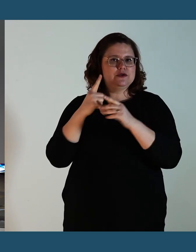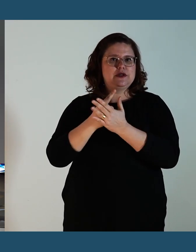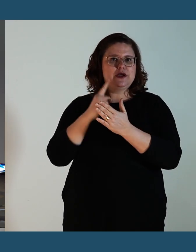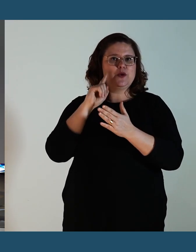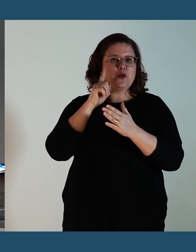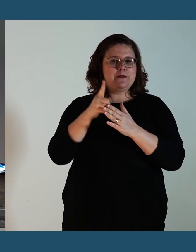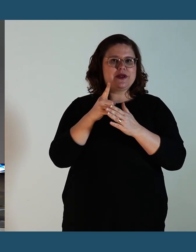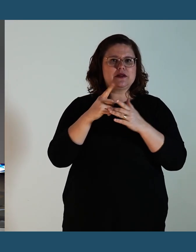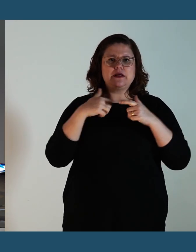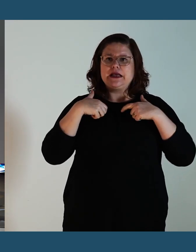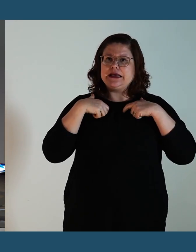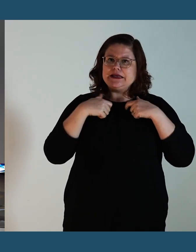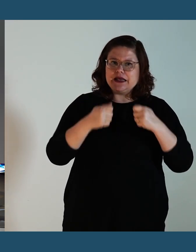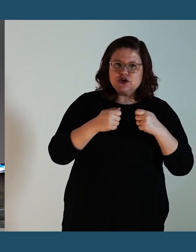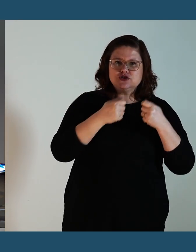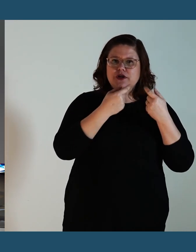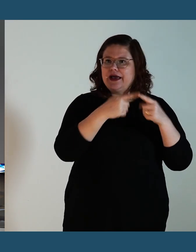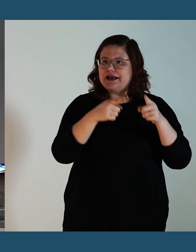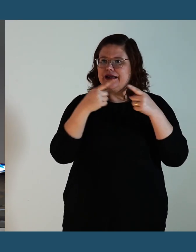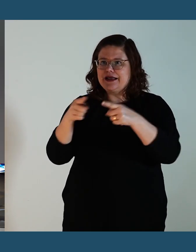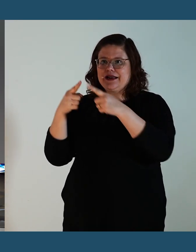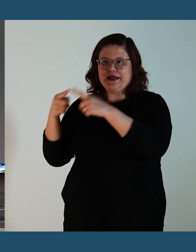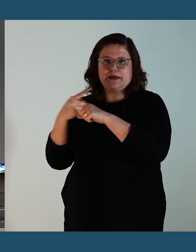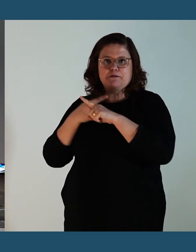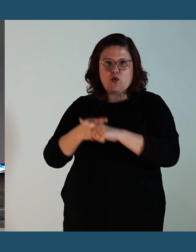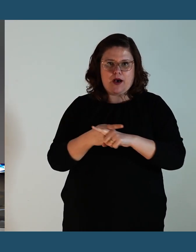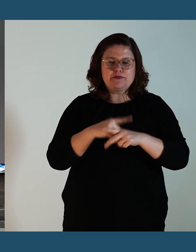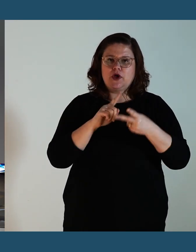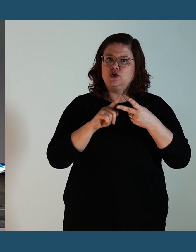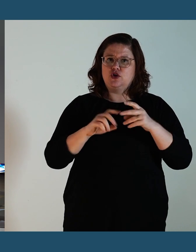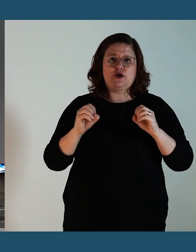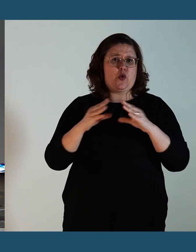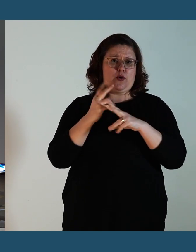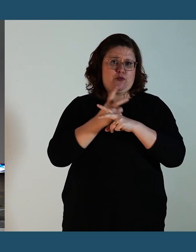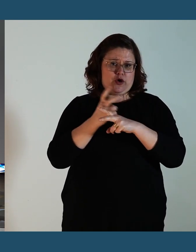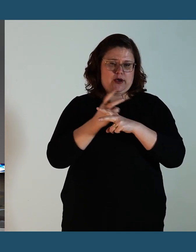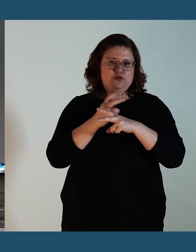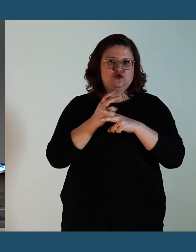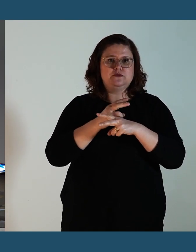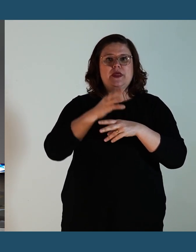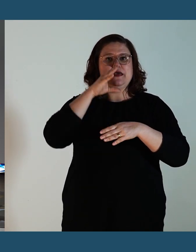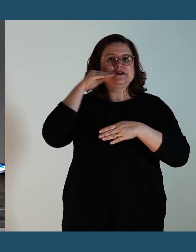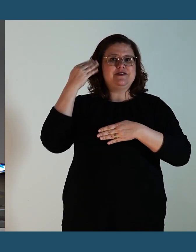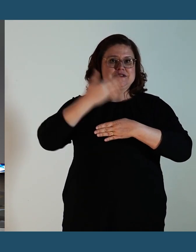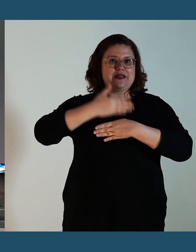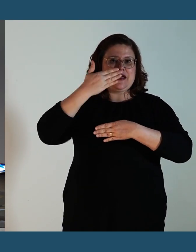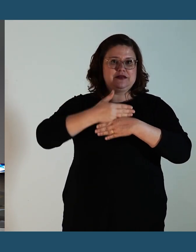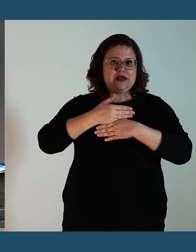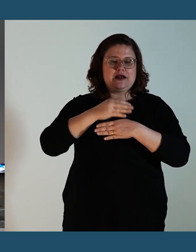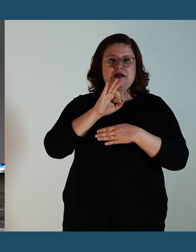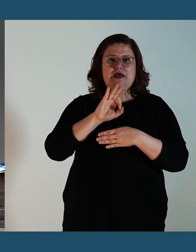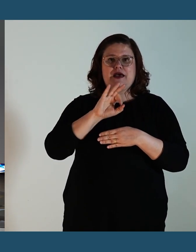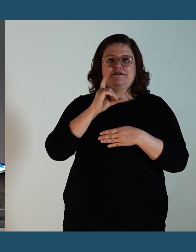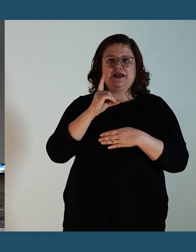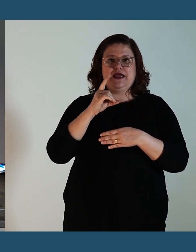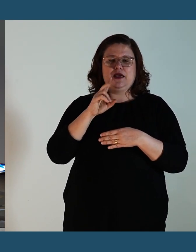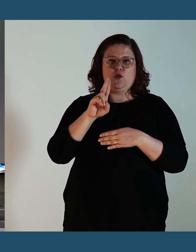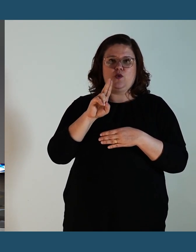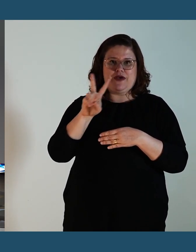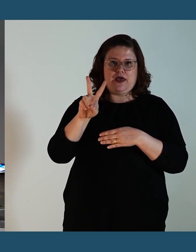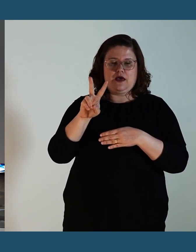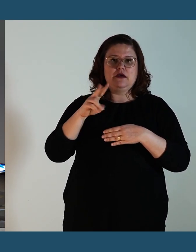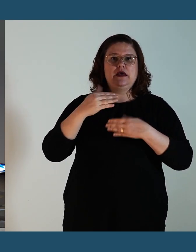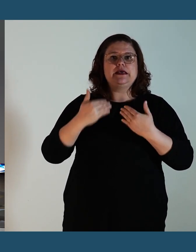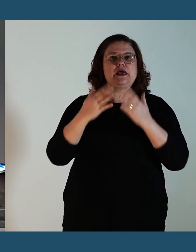eri mielenkiintoisia. Toinen sellainen huikea kokemus mun mielestä oli ruotsalaisessa Svenska Teatterissa, kun tämä FDUV, siis